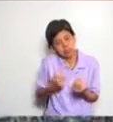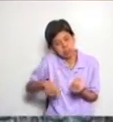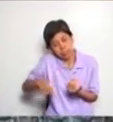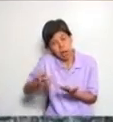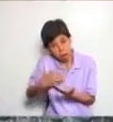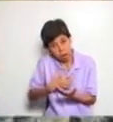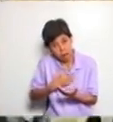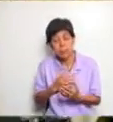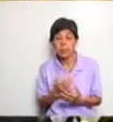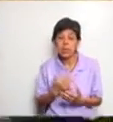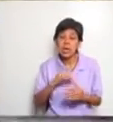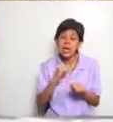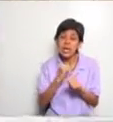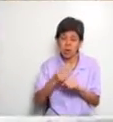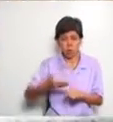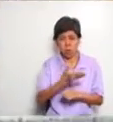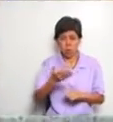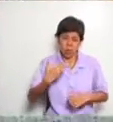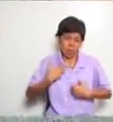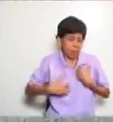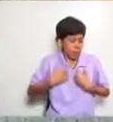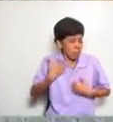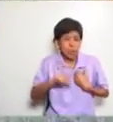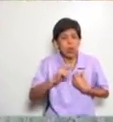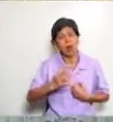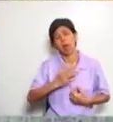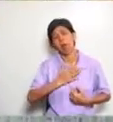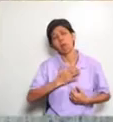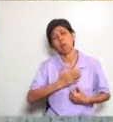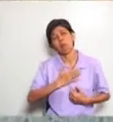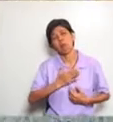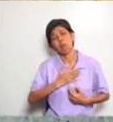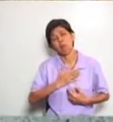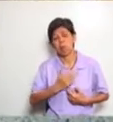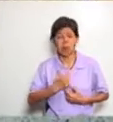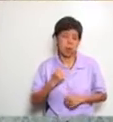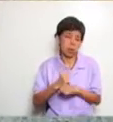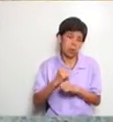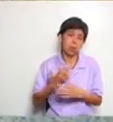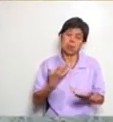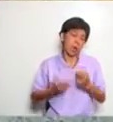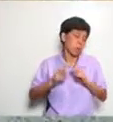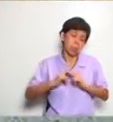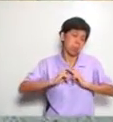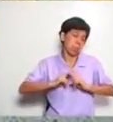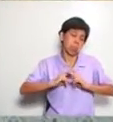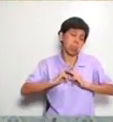ตกลงความทุที่ท่วมโลกมัเกิดจากเรายอมให้ธรมชาติจิกหัวใช้ตามยัดฐากำ